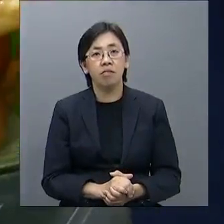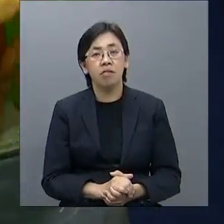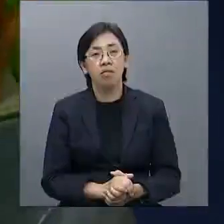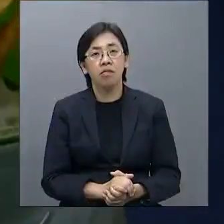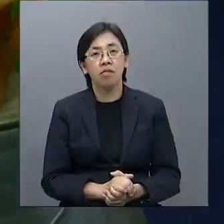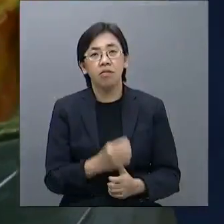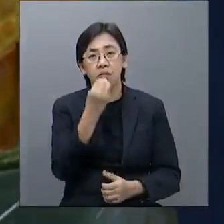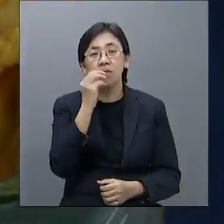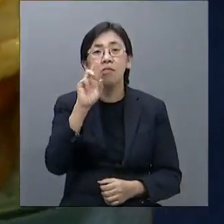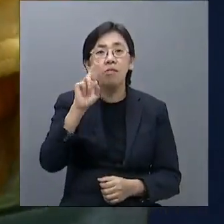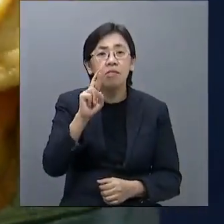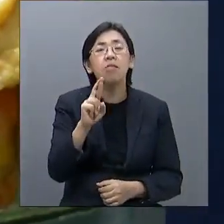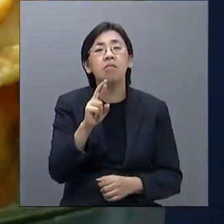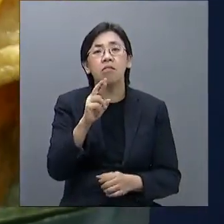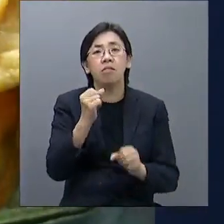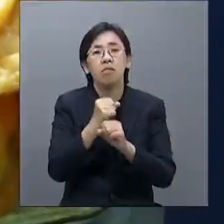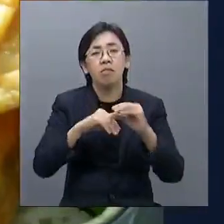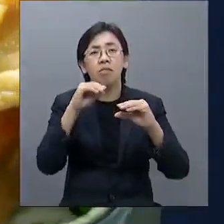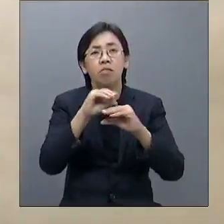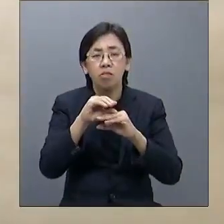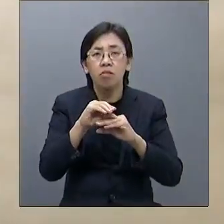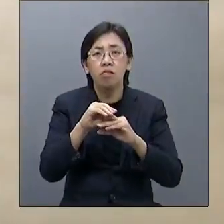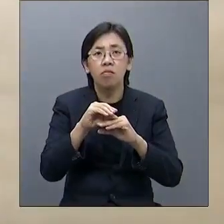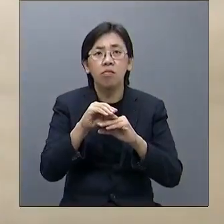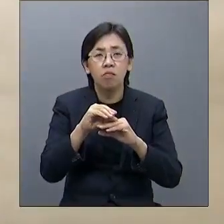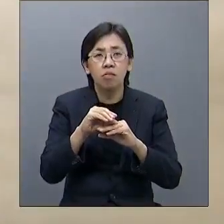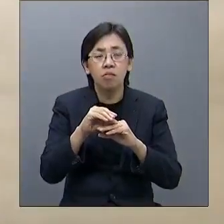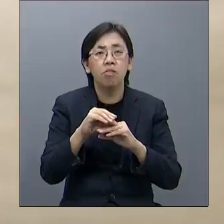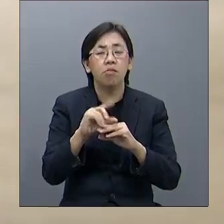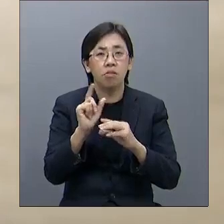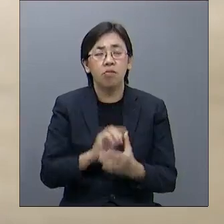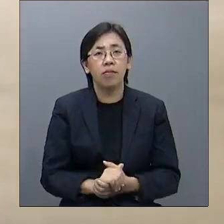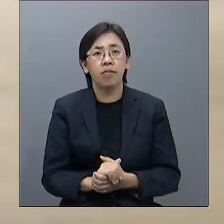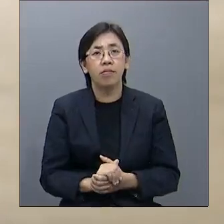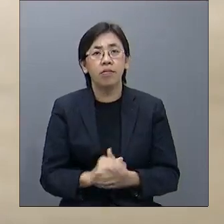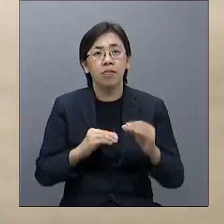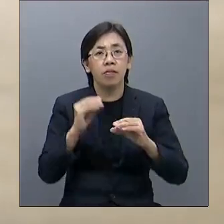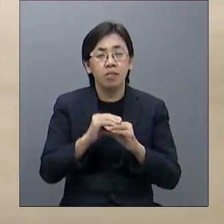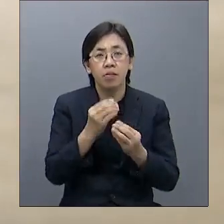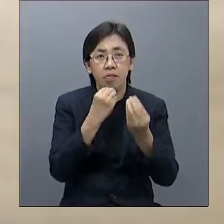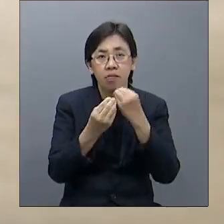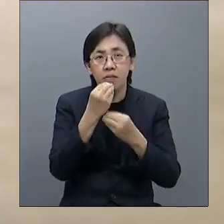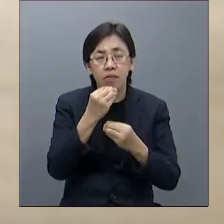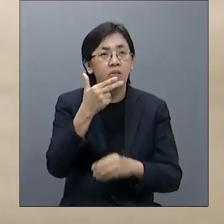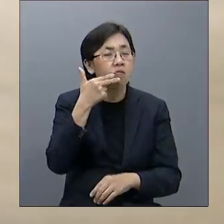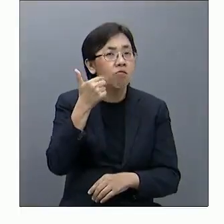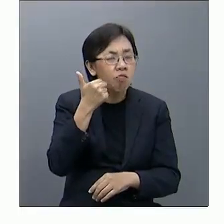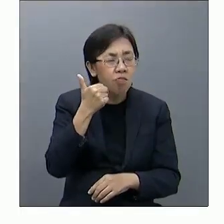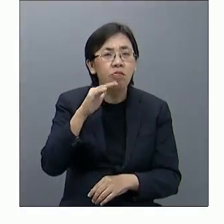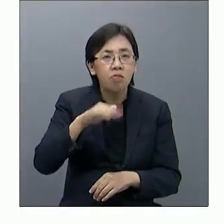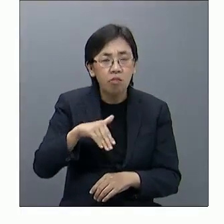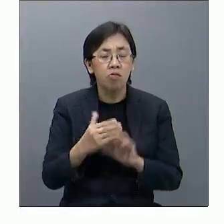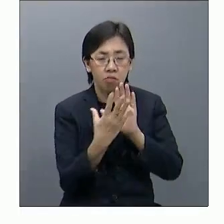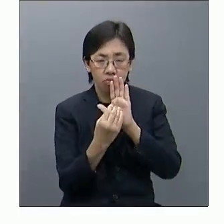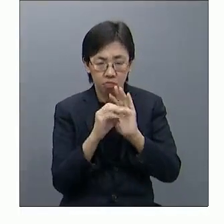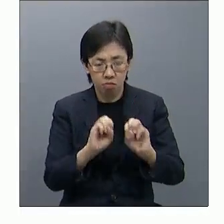จากโครงการต่างๆนะจะมาบูรณาการไปจนถึงเรื่องของการรับประทานอาหารหวานเราต้องให้ความรู้แก่เ